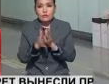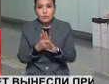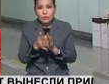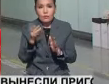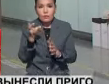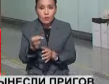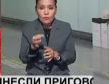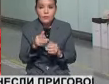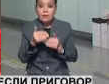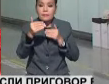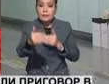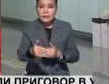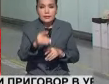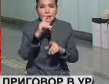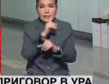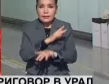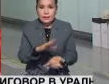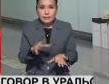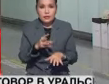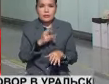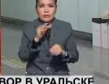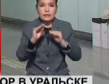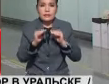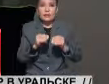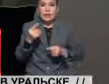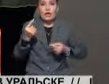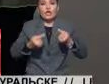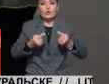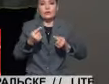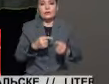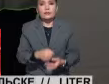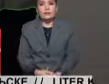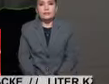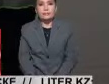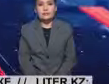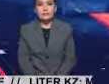Однако продлевать его не стали, мотивируя его созданием конкуренции.